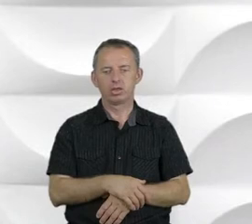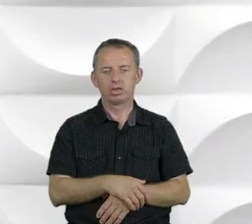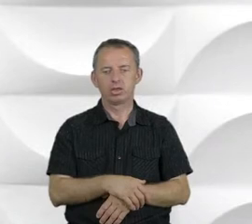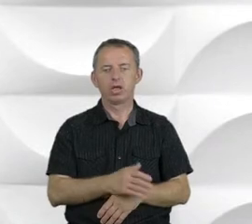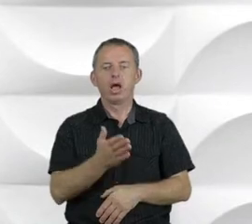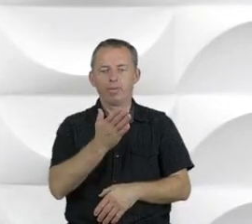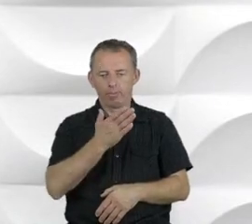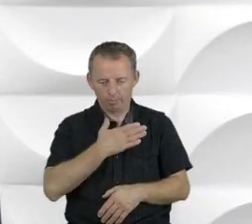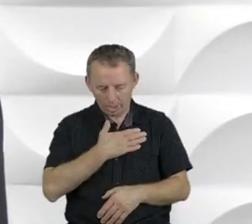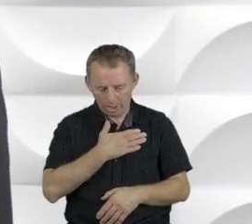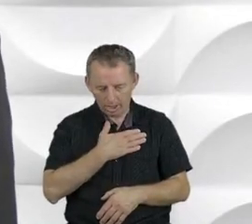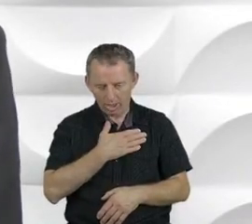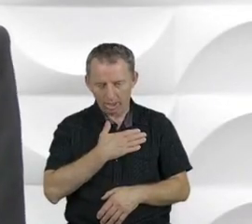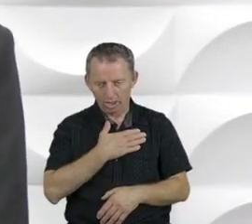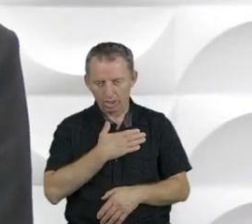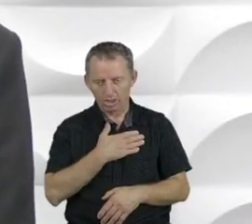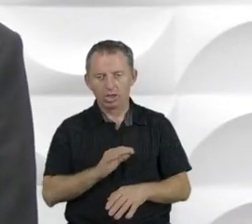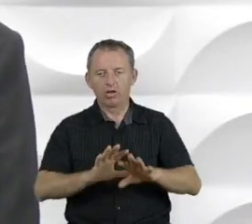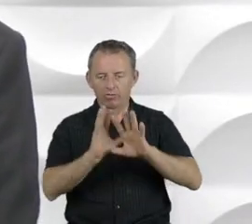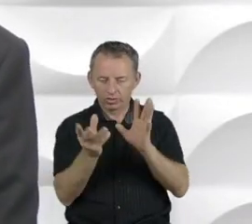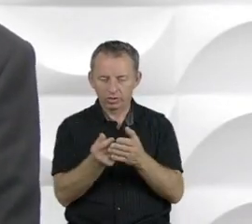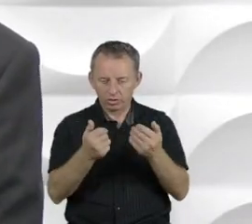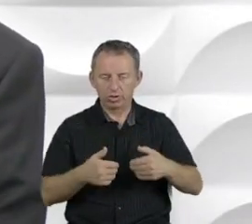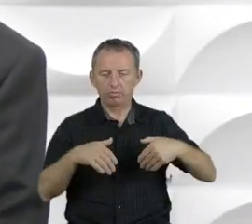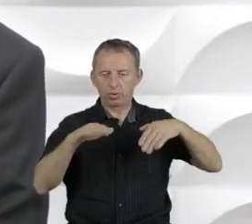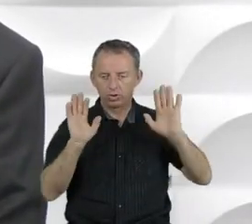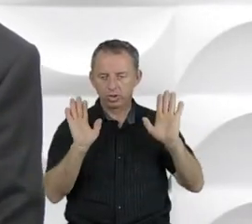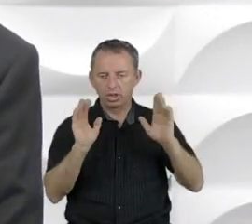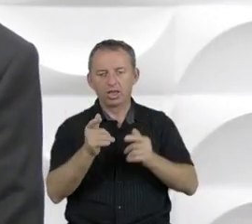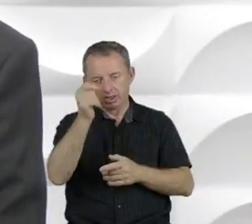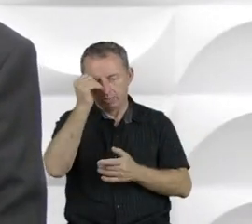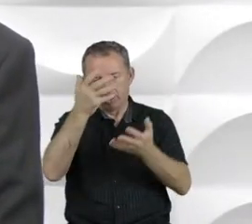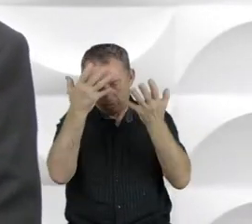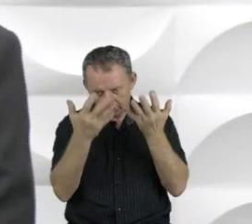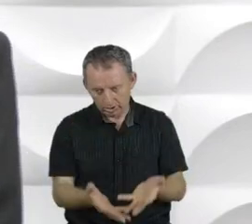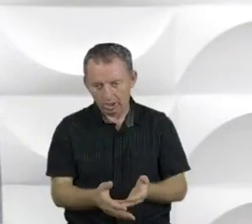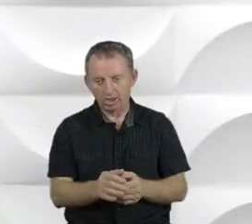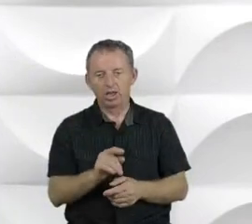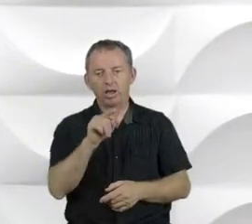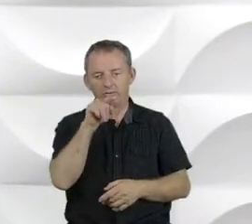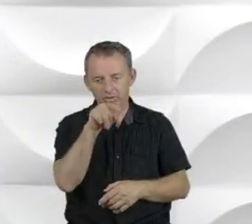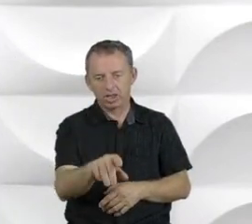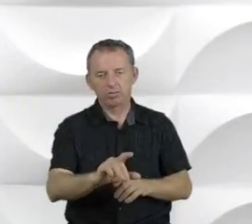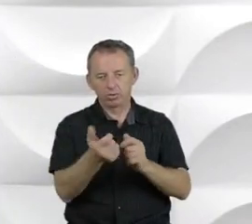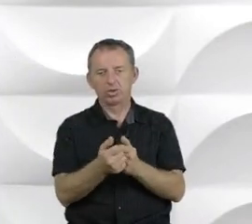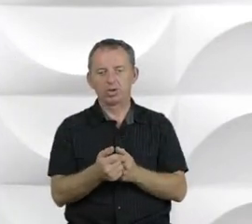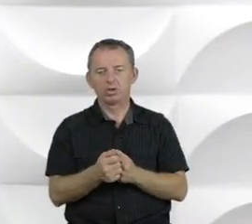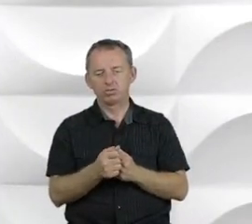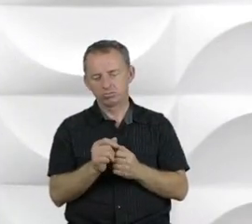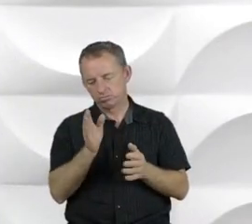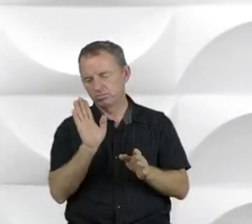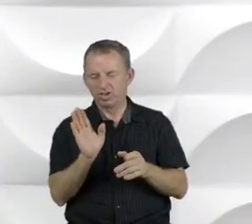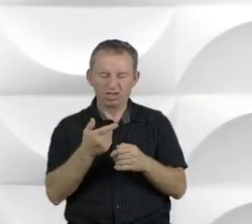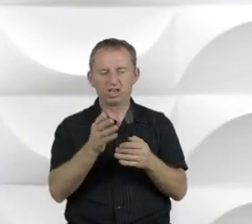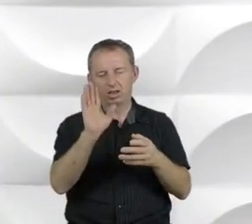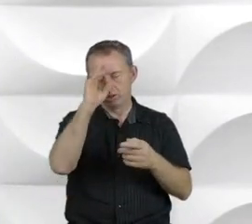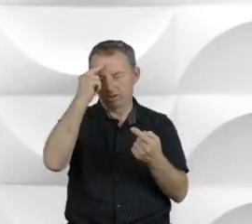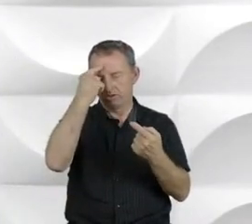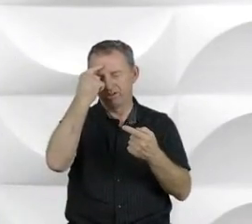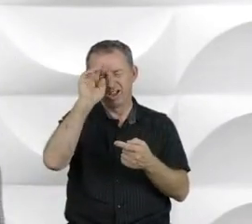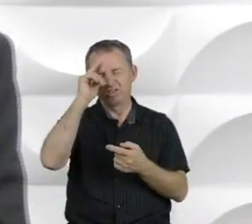mam się w to wszystko wdawać? Diabeł chce, żebym tym sobie zaprzątnął czas i